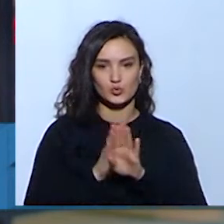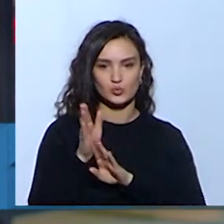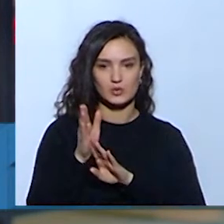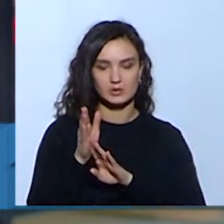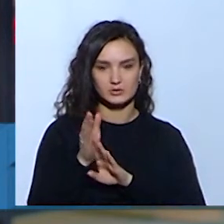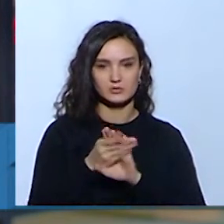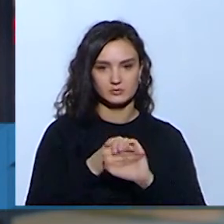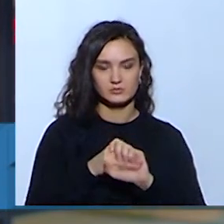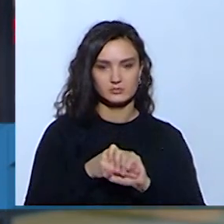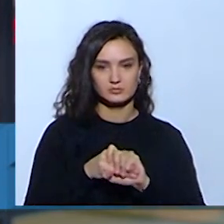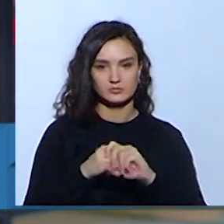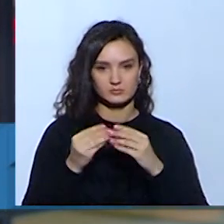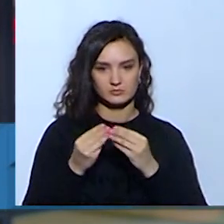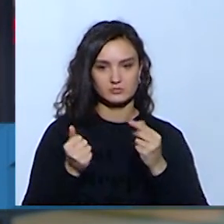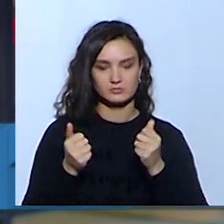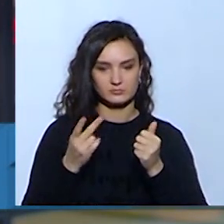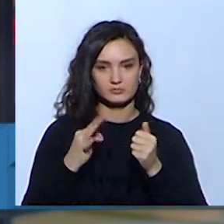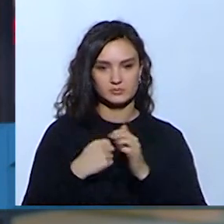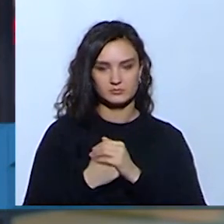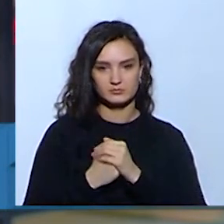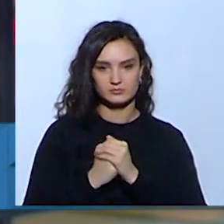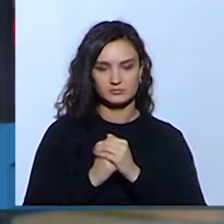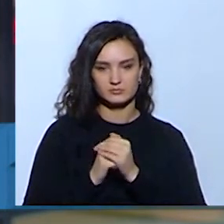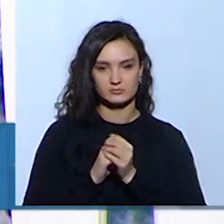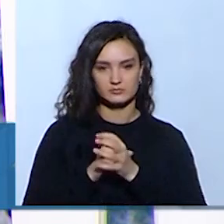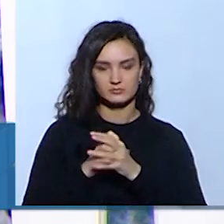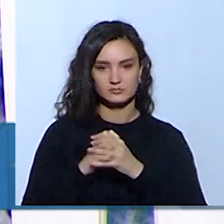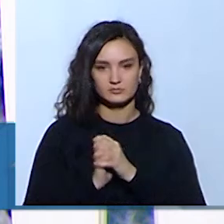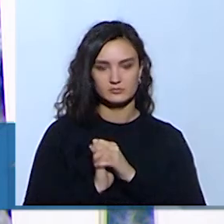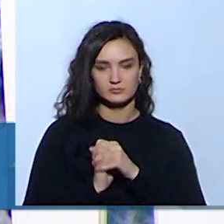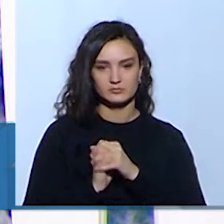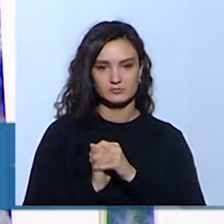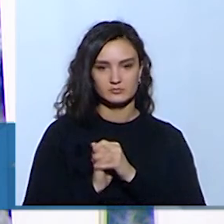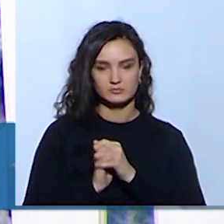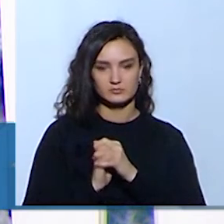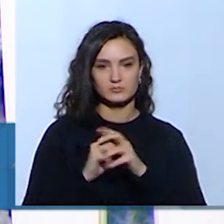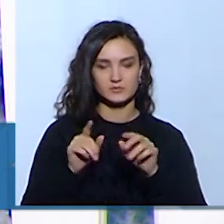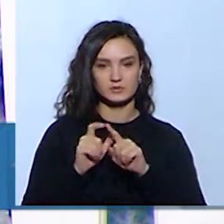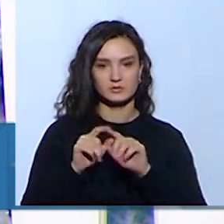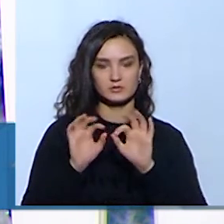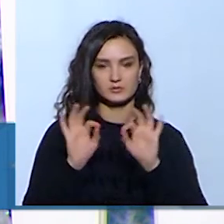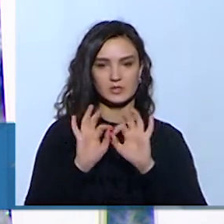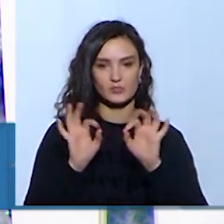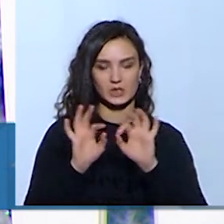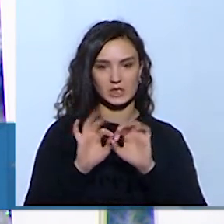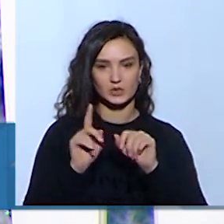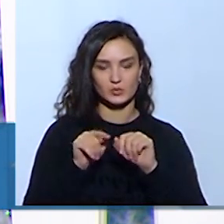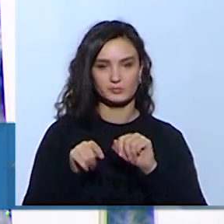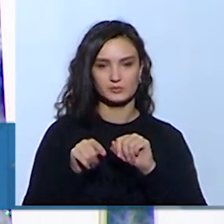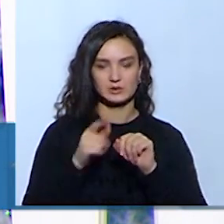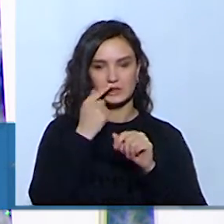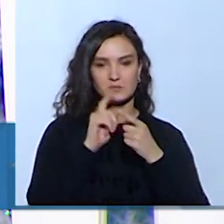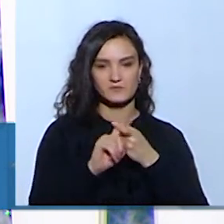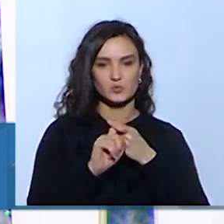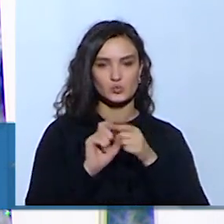მაგის შესაძლებლობა იყოს. თუმცა ძალიან საყურადღებო ფრაზა გამოიყენეთ თქვენ განმარტების დროს, რომ